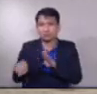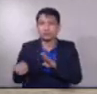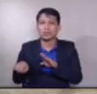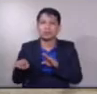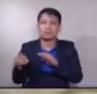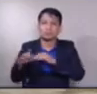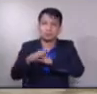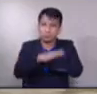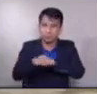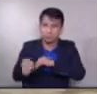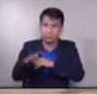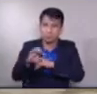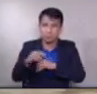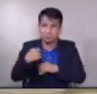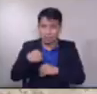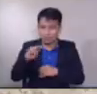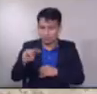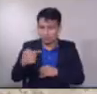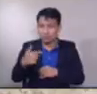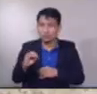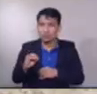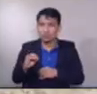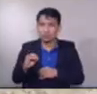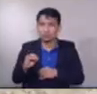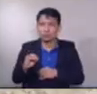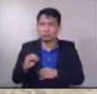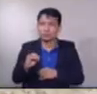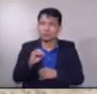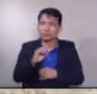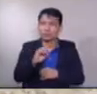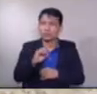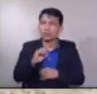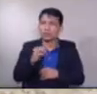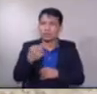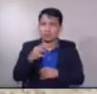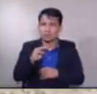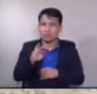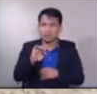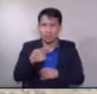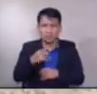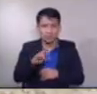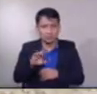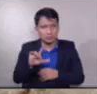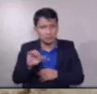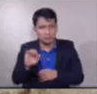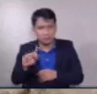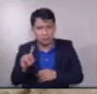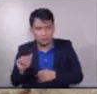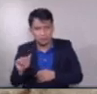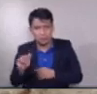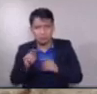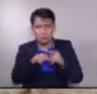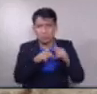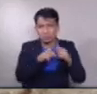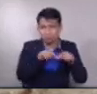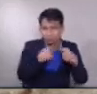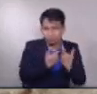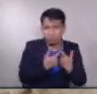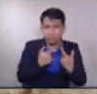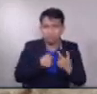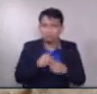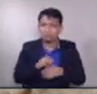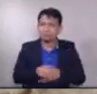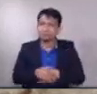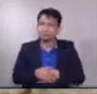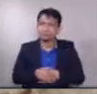Tumulong kami, yung aming NGO with the Royal Maharlika Tribes One Nation, kasama ang Ati Tumandok Tribes. Ngayon,